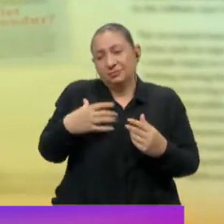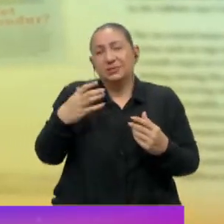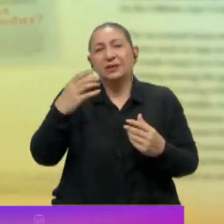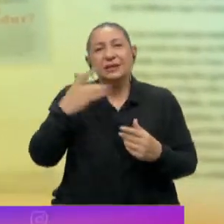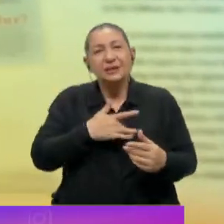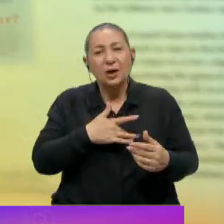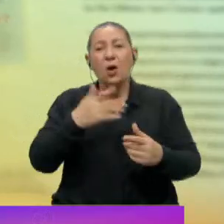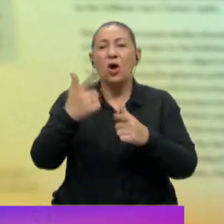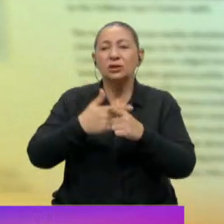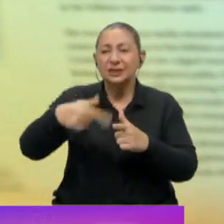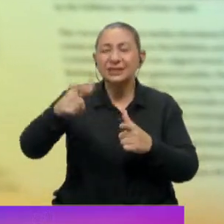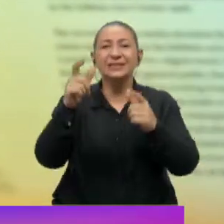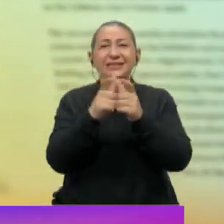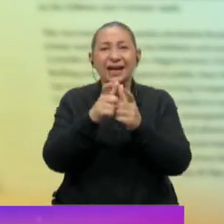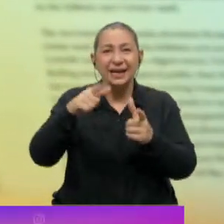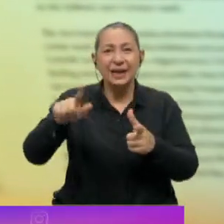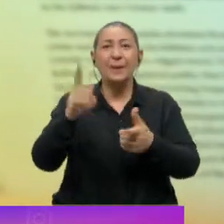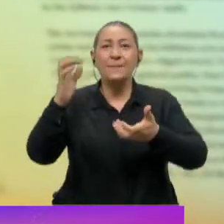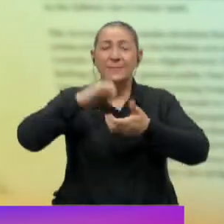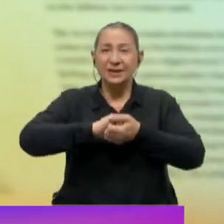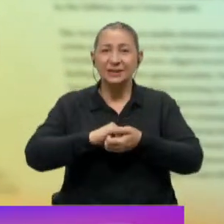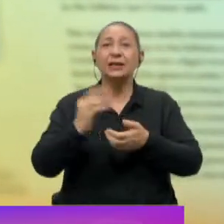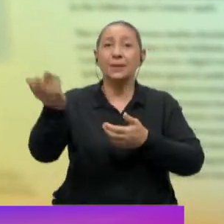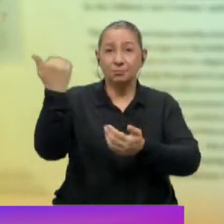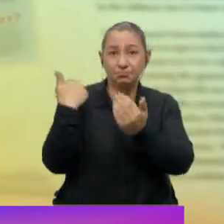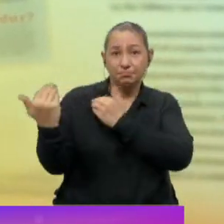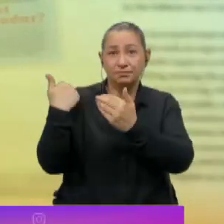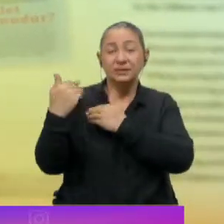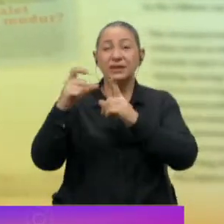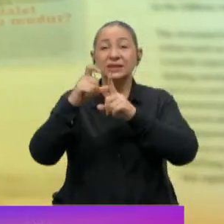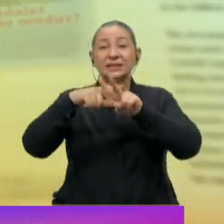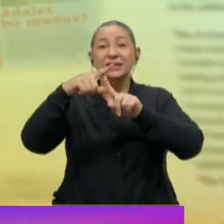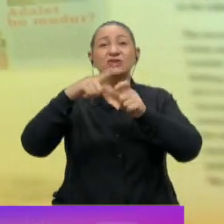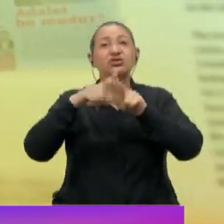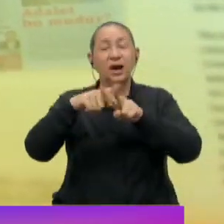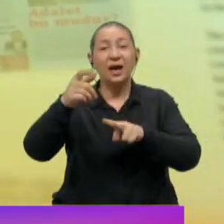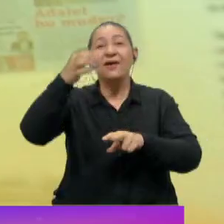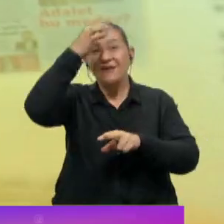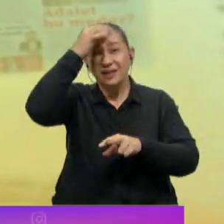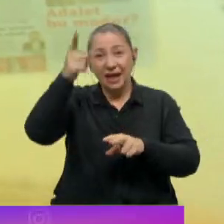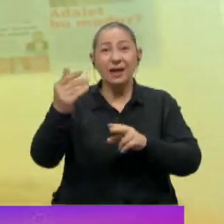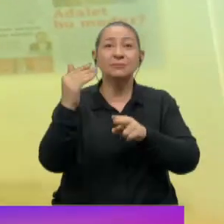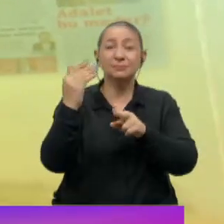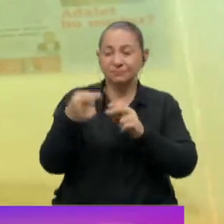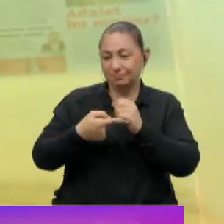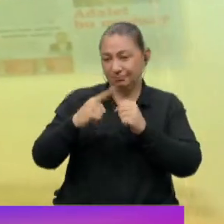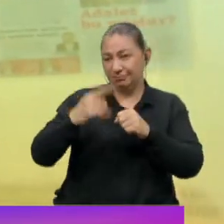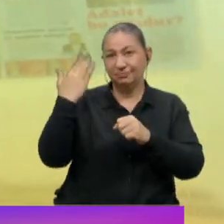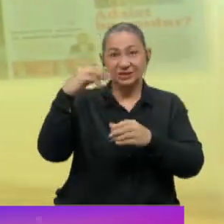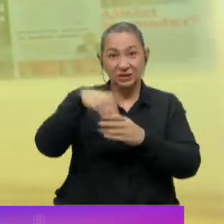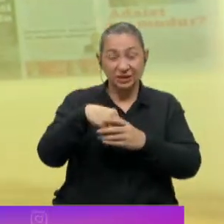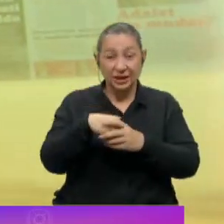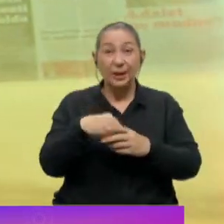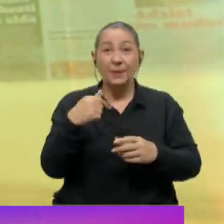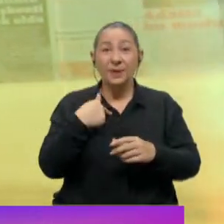bölgenin otelcilerinden, derneklerinden, birliklerinden de geliyor. Datça'dan gelmişti, Fethiye'den gelmişti geçtiğimiz hafta